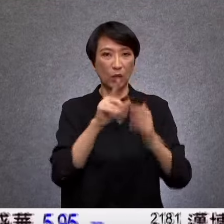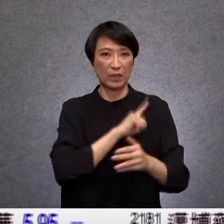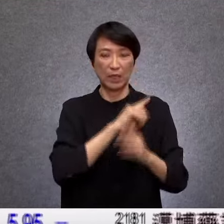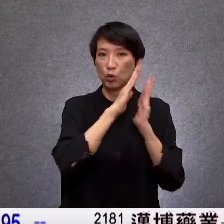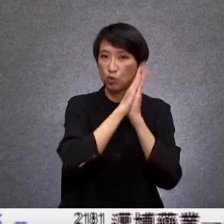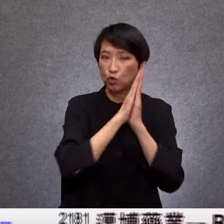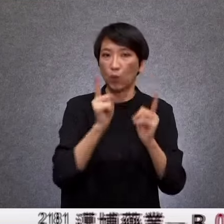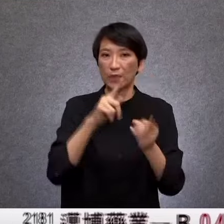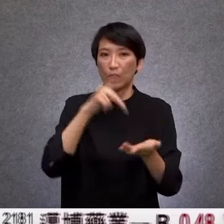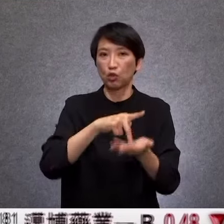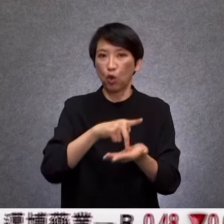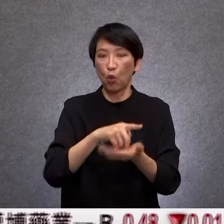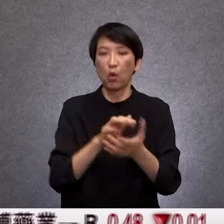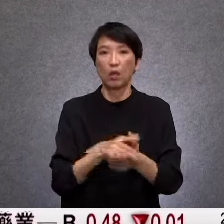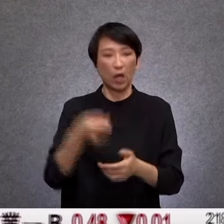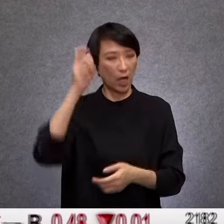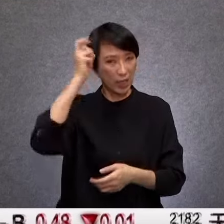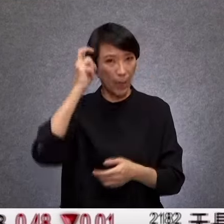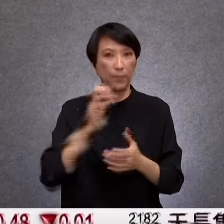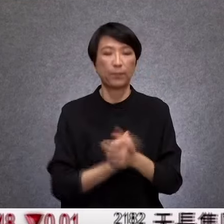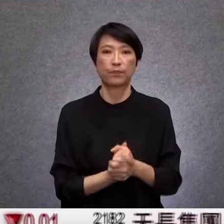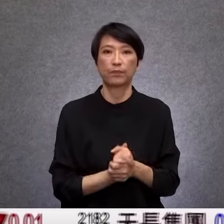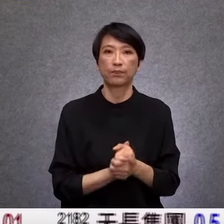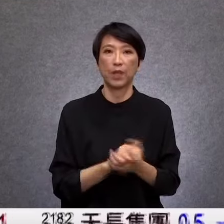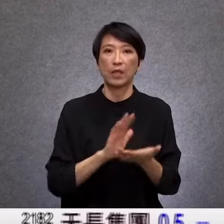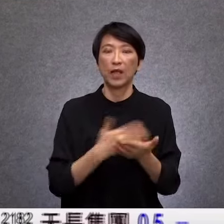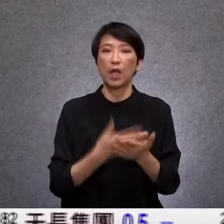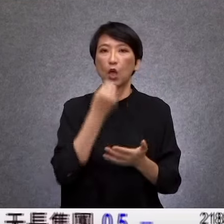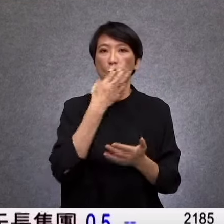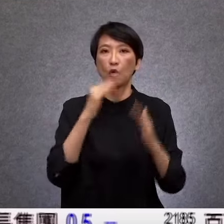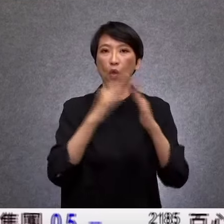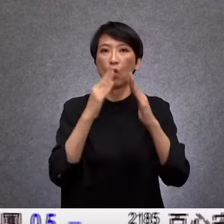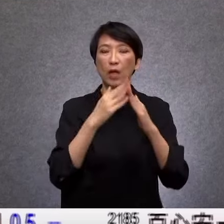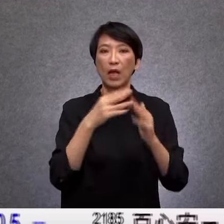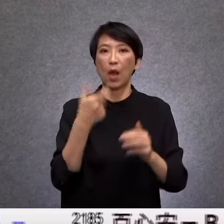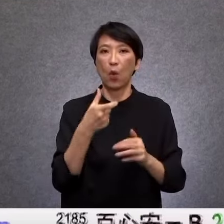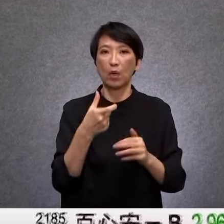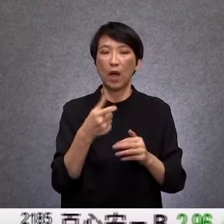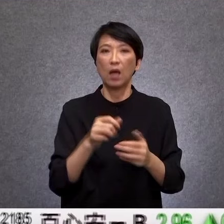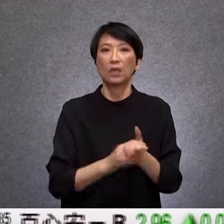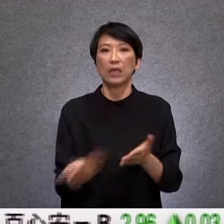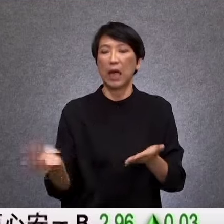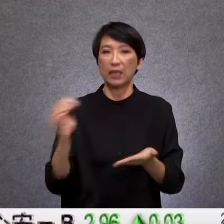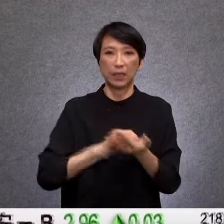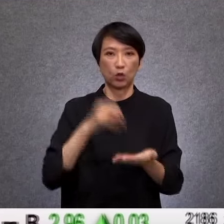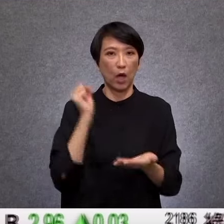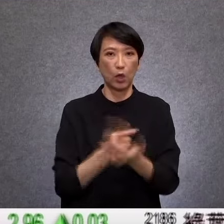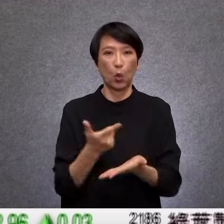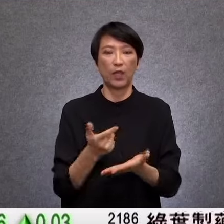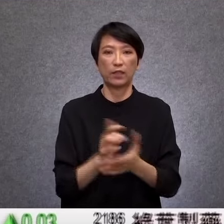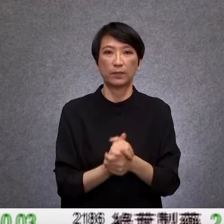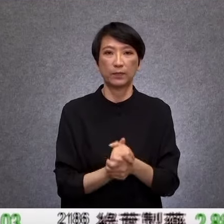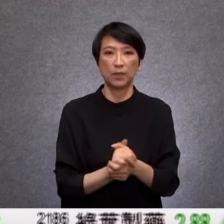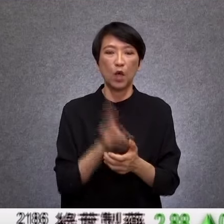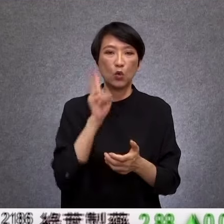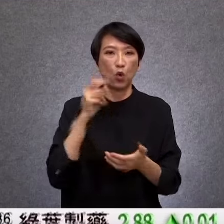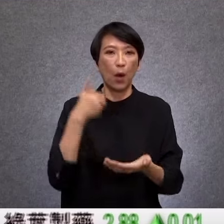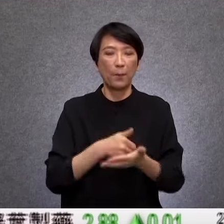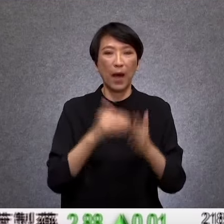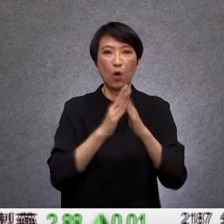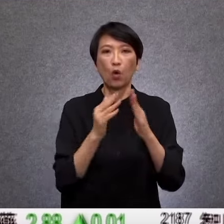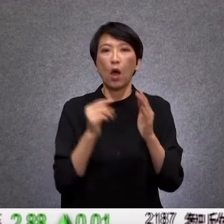市民咧，佢如果想買層樓住或者用或者租，佢可以諗啦。咁當然香港嘅樓價一向嚟講都相當